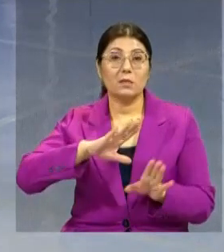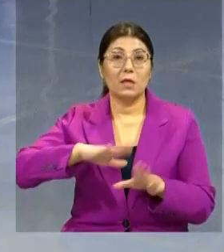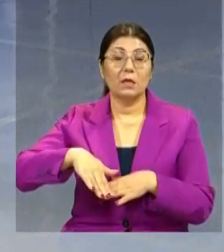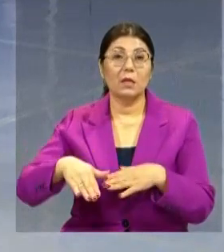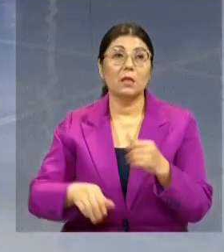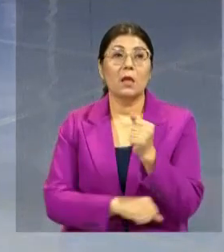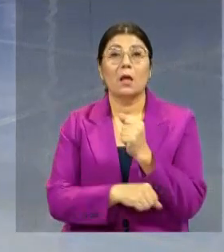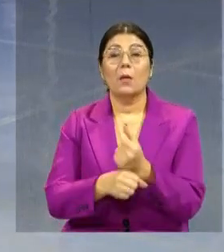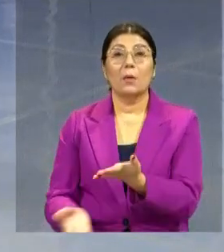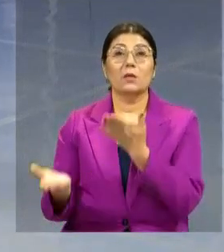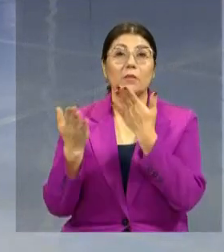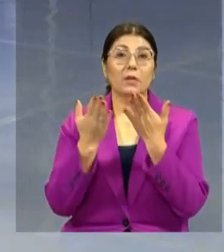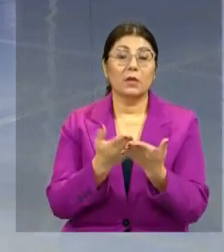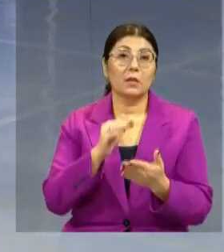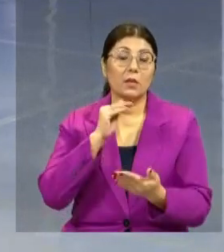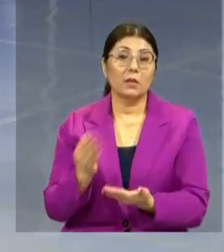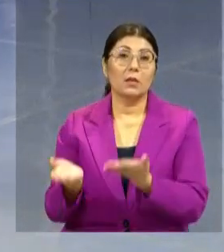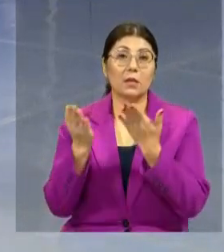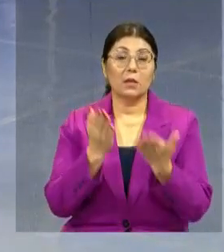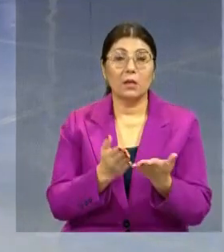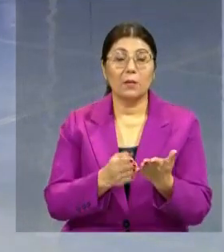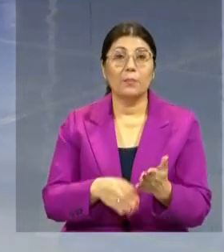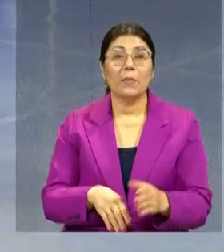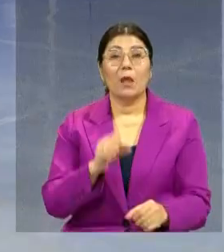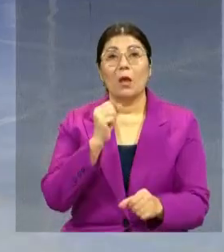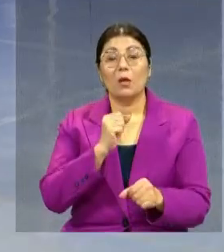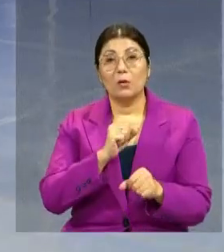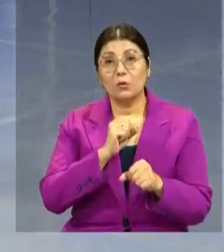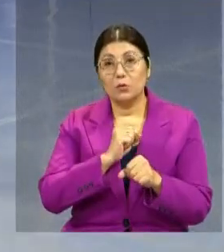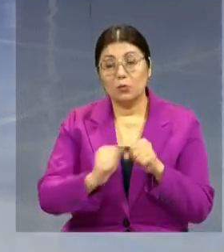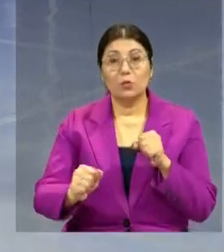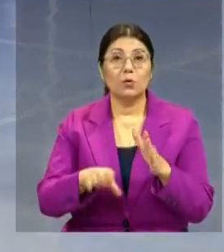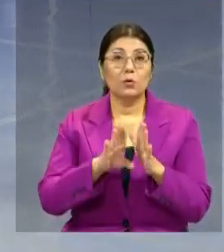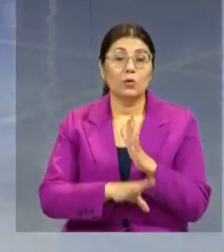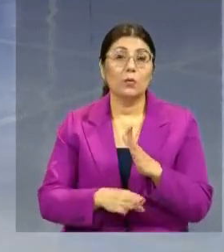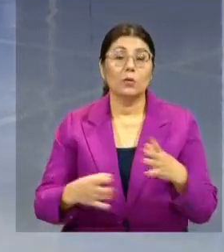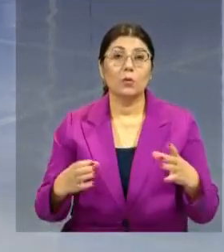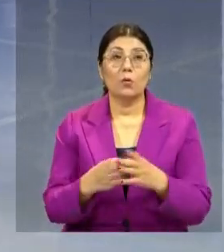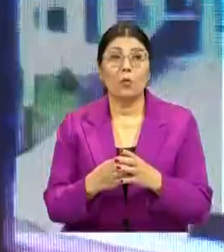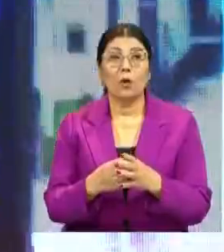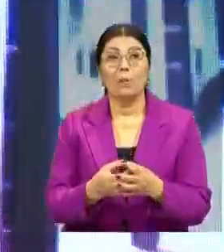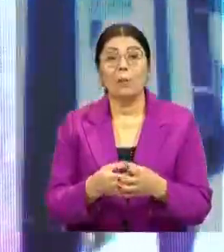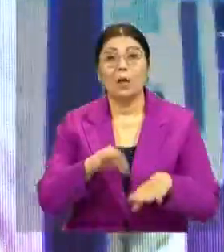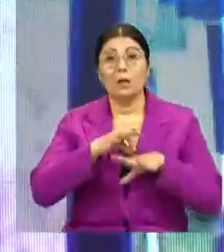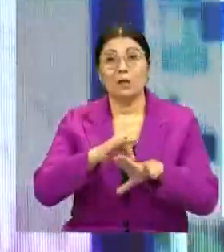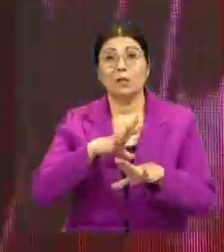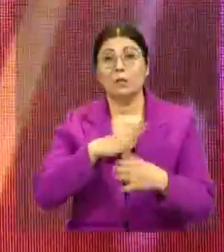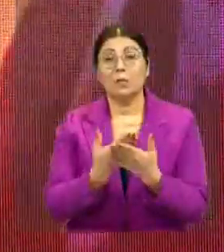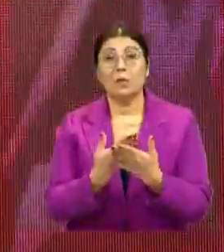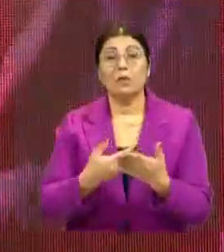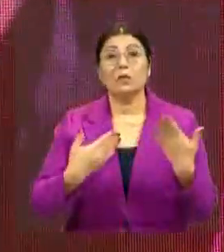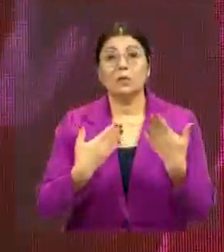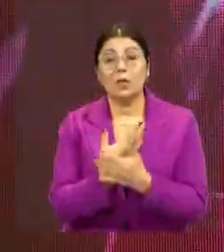шақыртып осы зорлық зомбылықсыз қоғам мәселесінде де шара өткіздік. Қателеспесем, биыл су